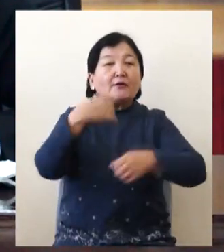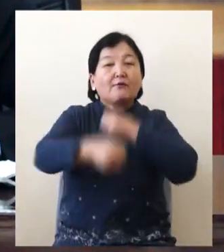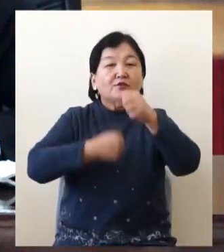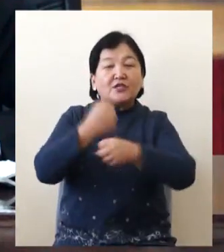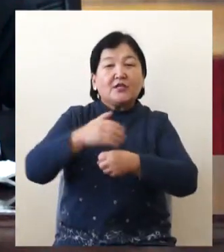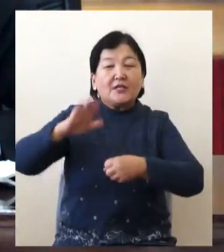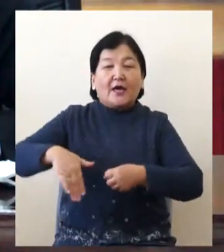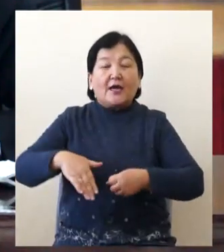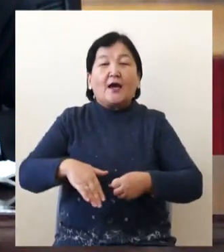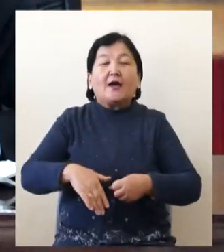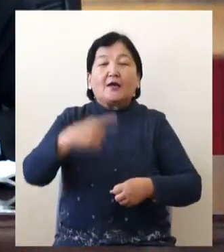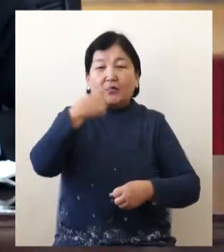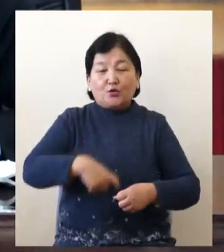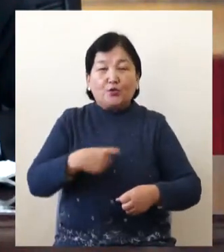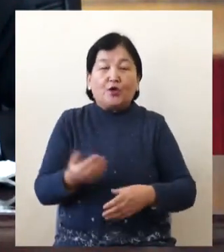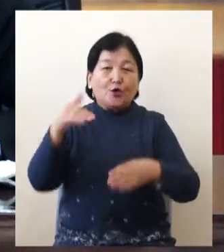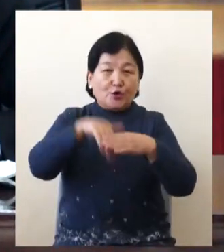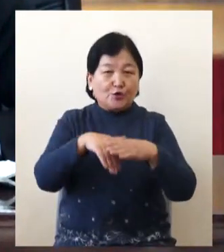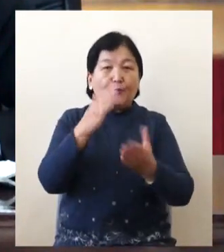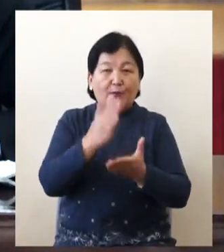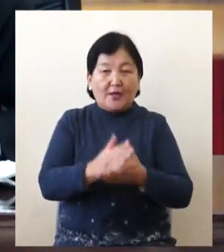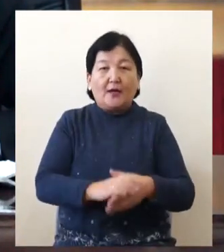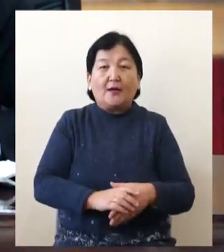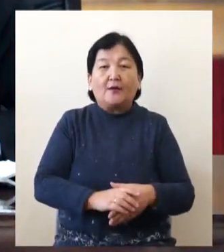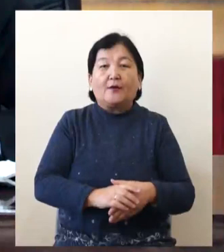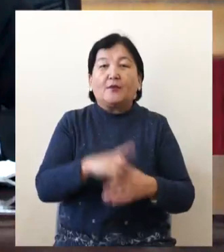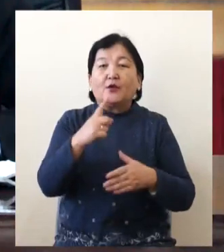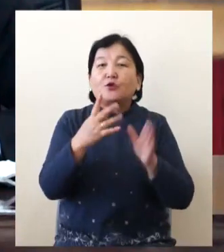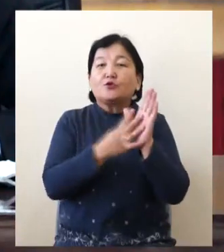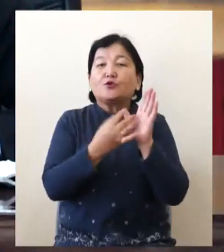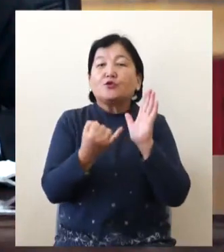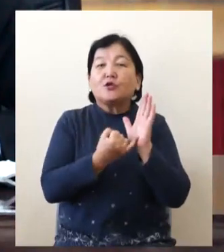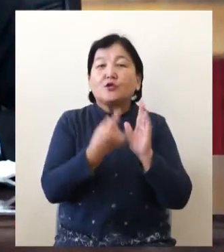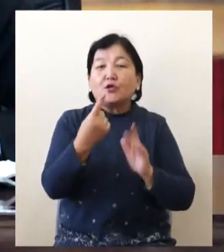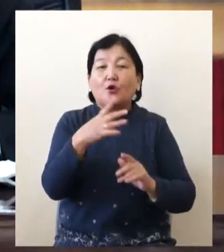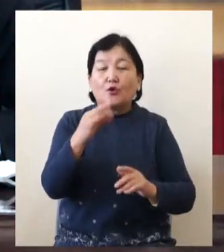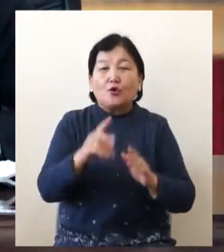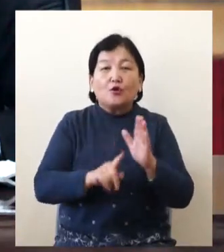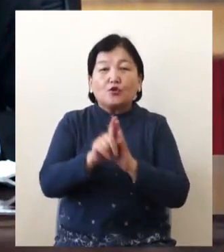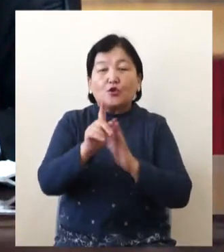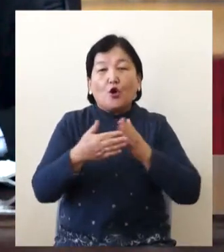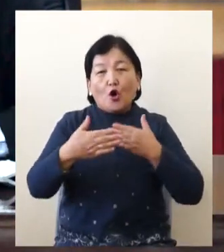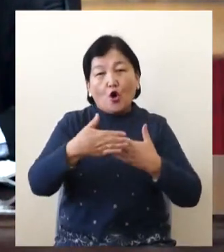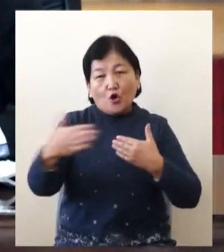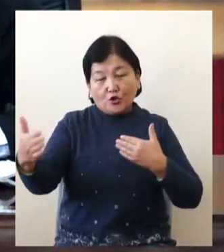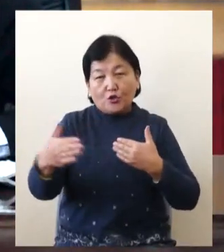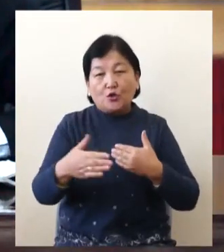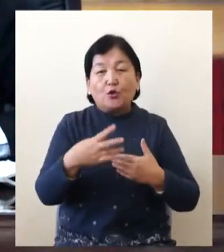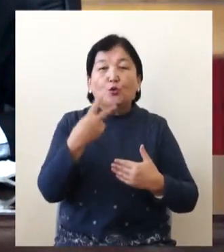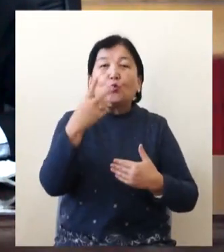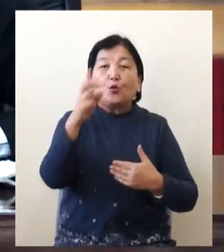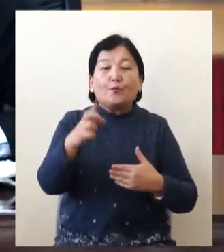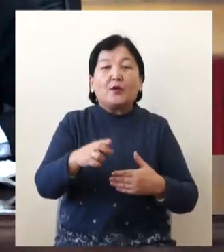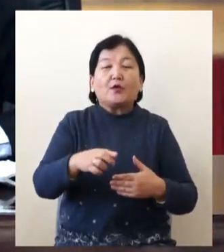дагаад өрдөөд ажиллах ёстой 61 оноос хойш. За, тэр хүний эрхийн тэр түгээмэл хунхгал дотор байгаа олон